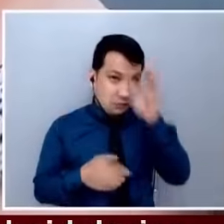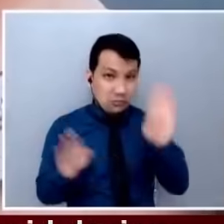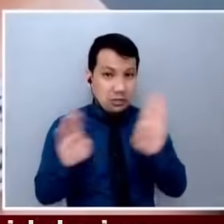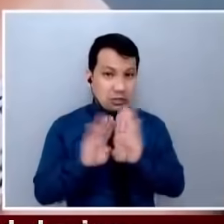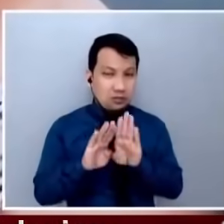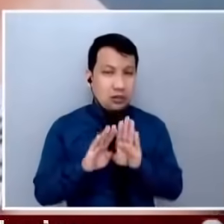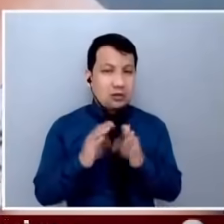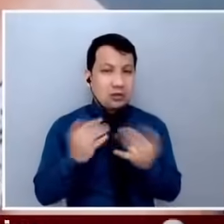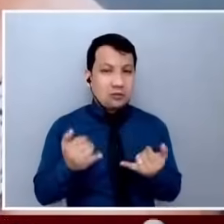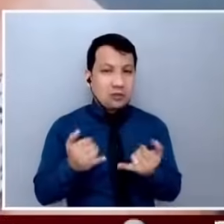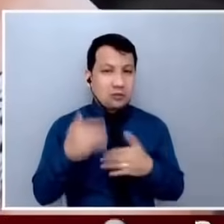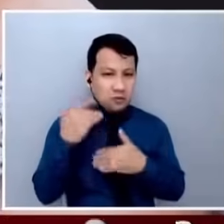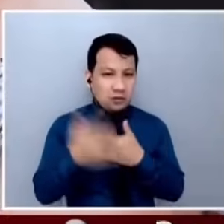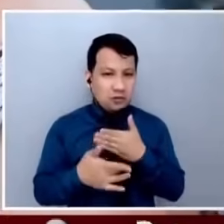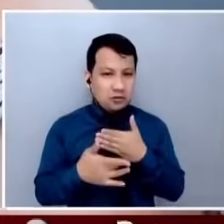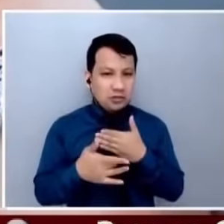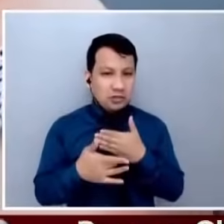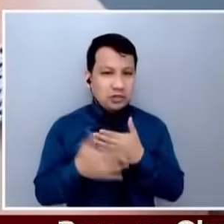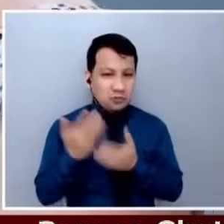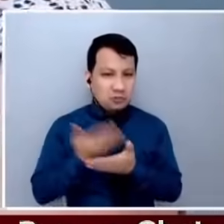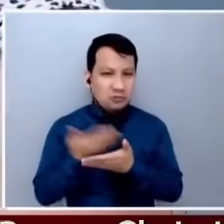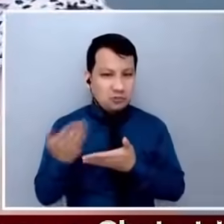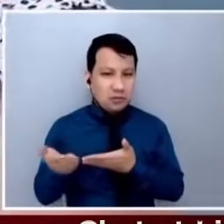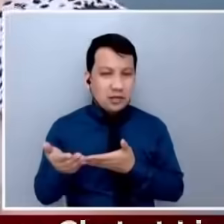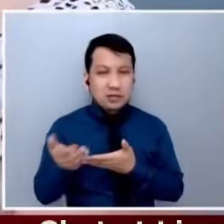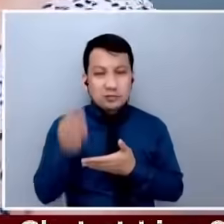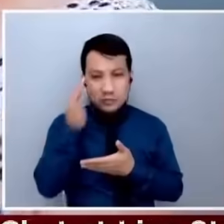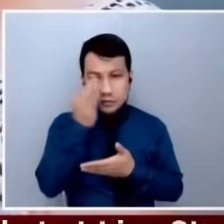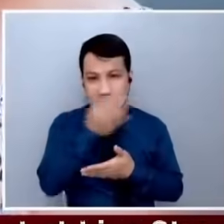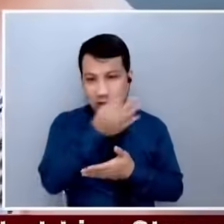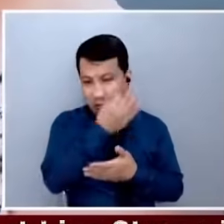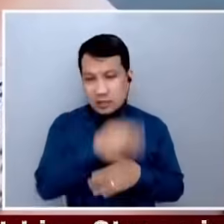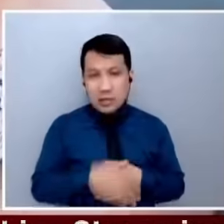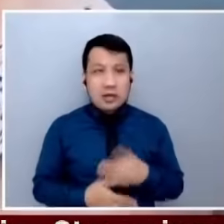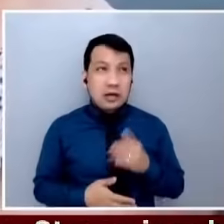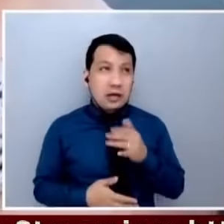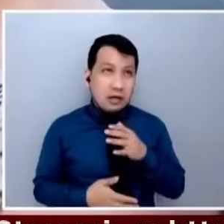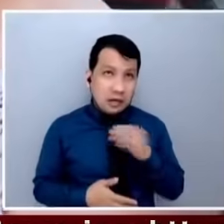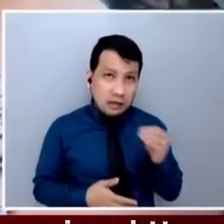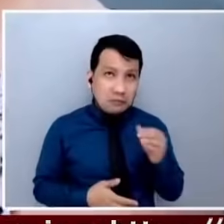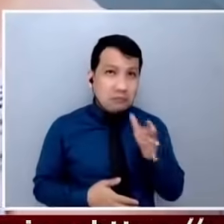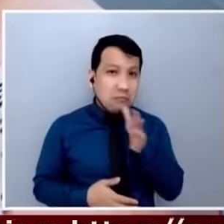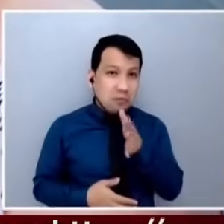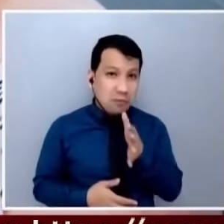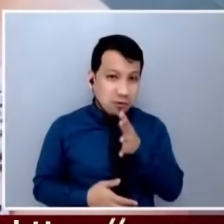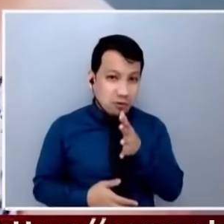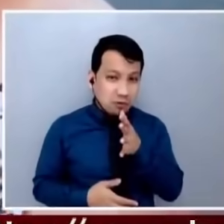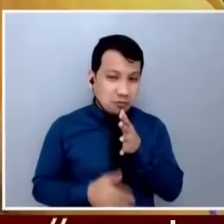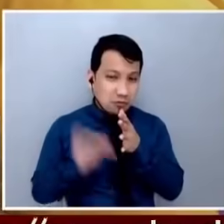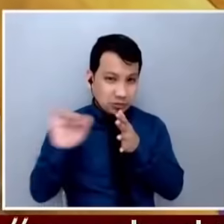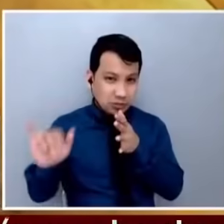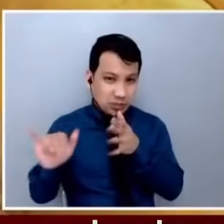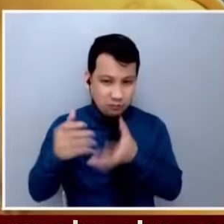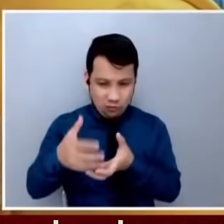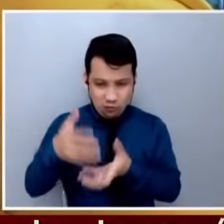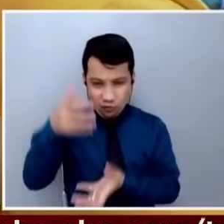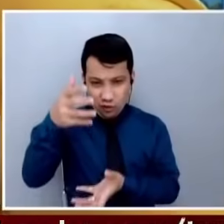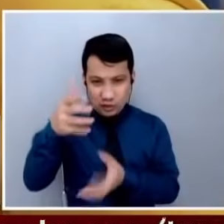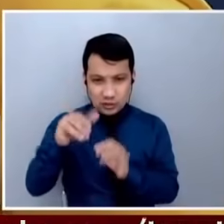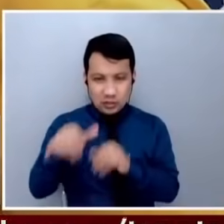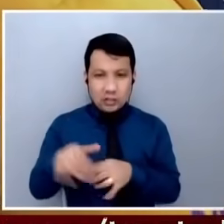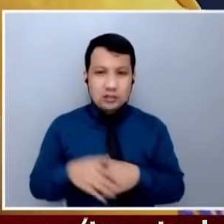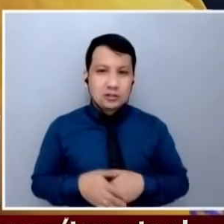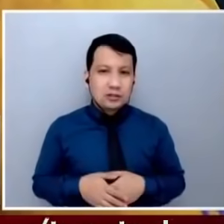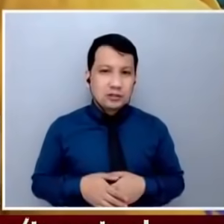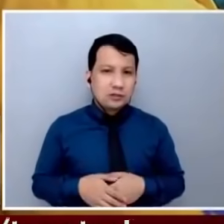kaya ina-advance na namin pagbili. Tsaka sa mother ko, kasi yung mother ko, nasa bahay pa namin yung ash niya. Hindi sa lang sa isang taon to